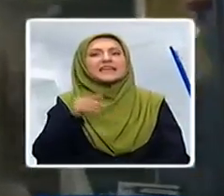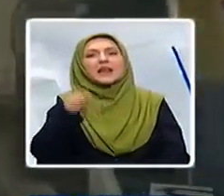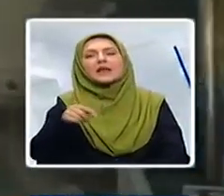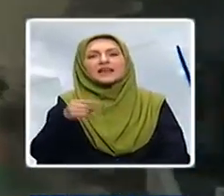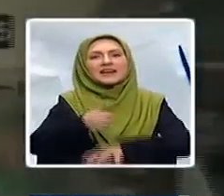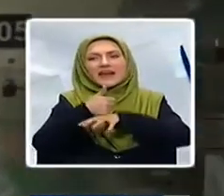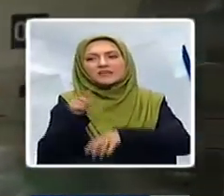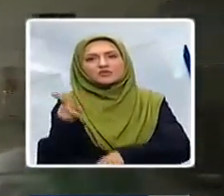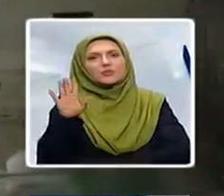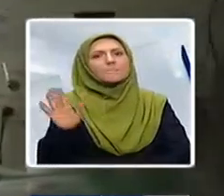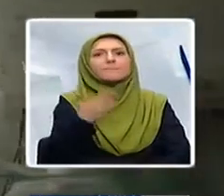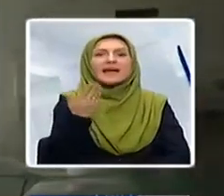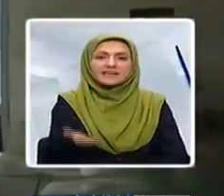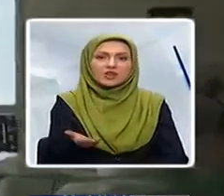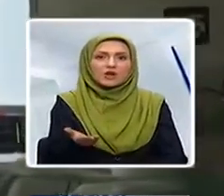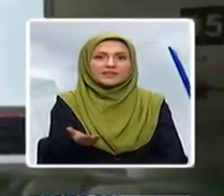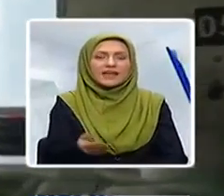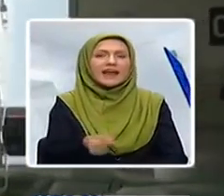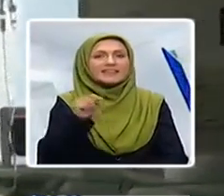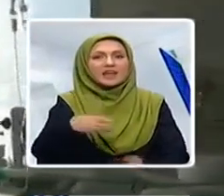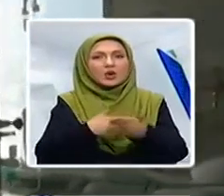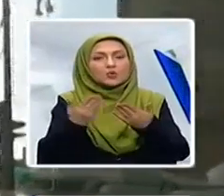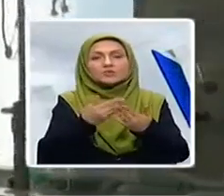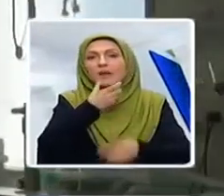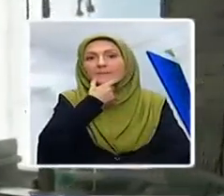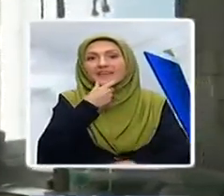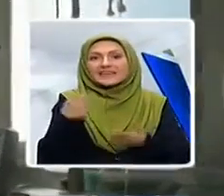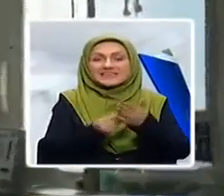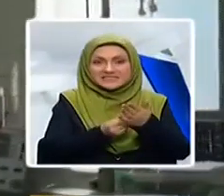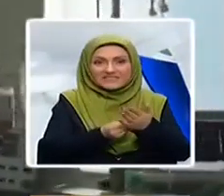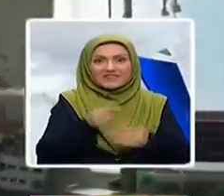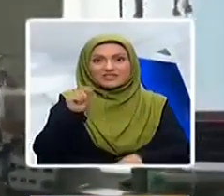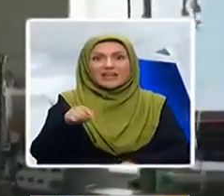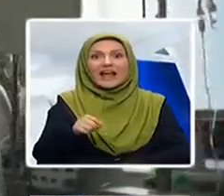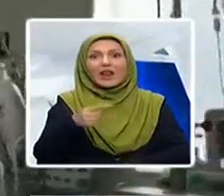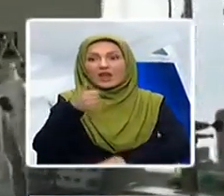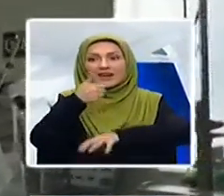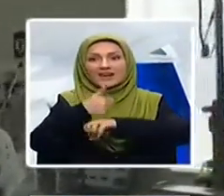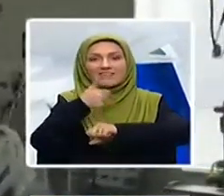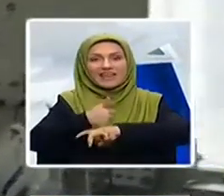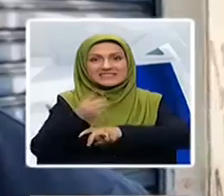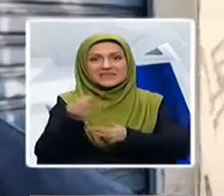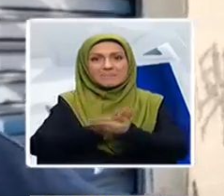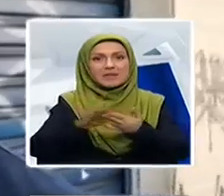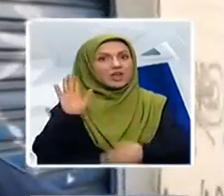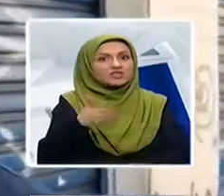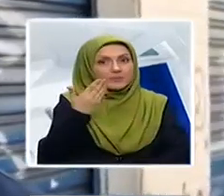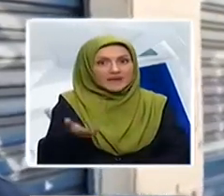برکنار شد. برکناری که به نوشته گاردین نظام درمانی برزیل را در آستانه فروپاشی قرار داده.